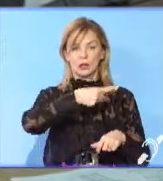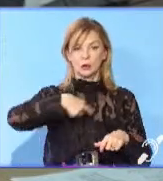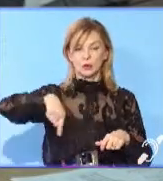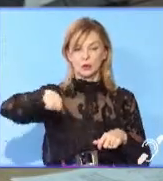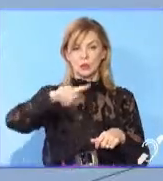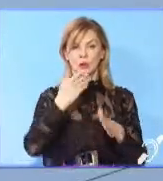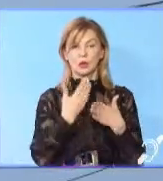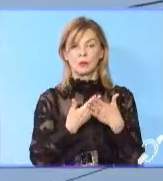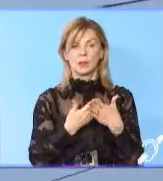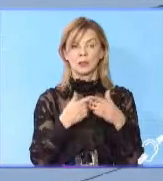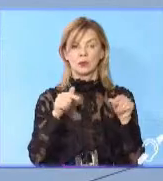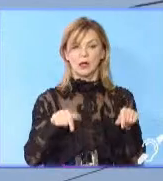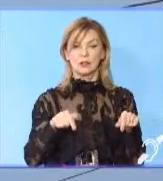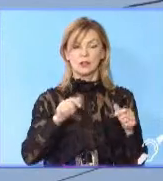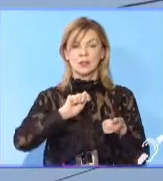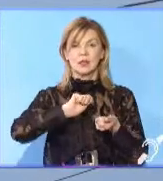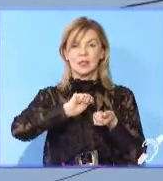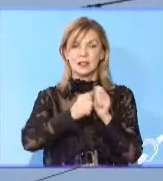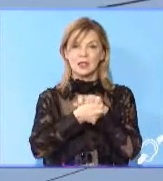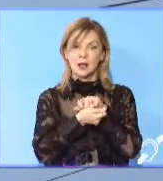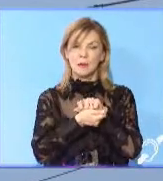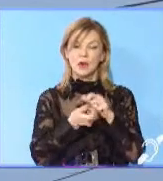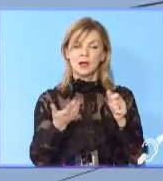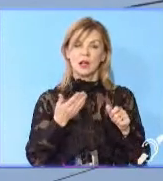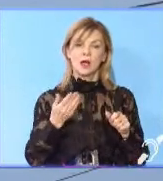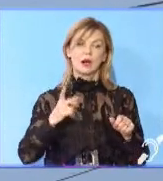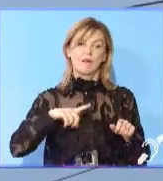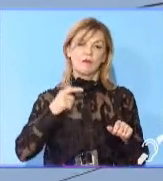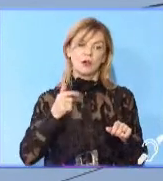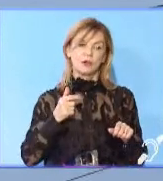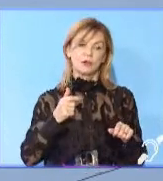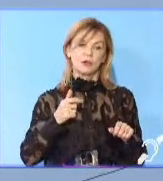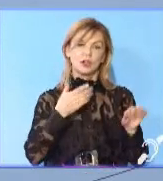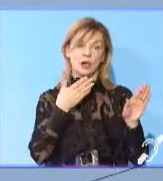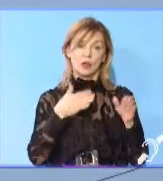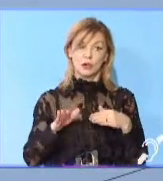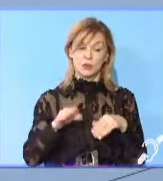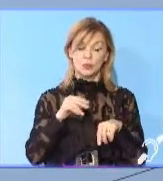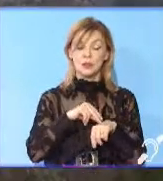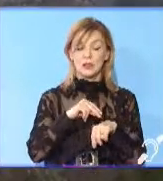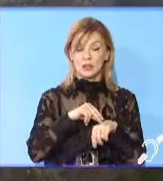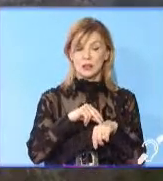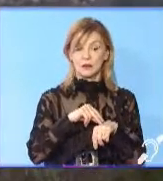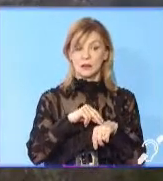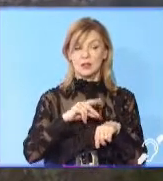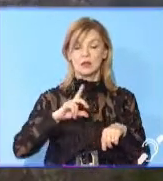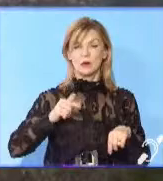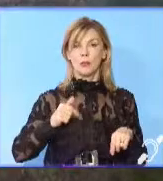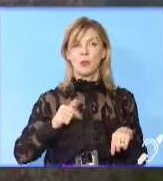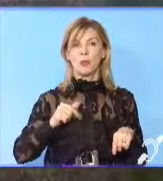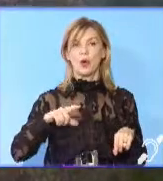astfel încât aceste schimbări climatice care vor apărea, care deja au început să simtă efectul,